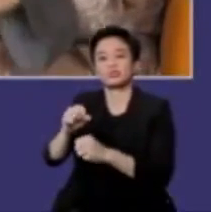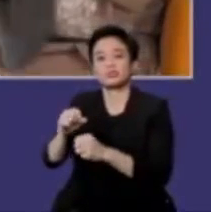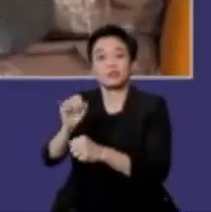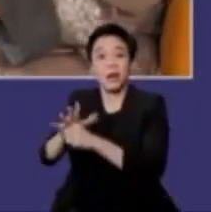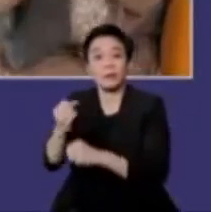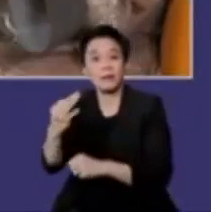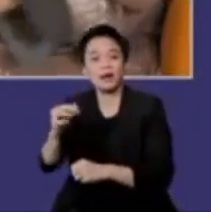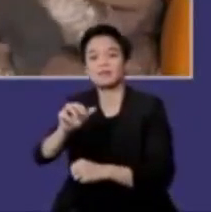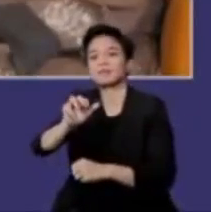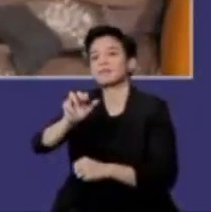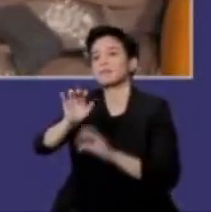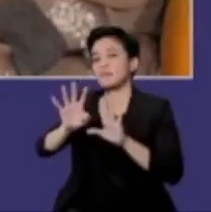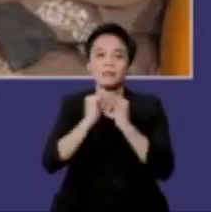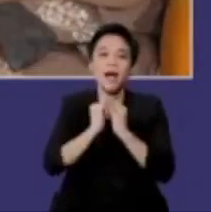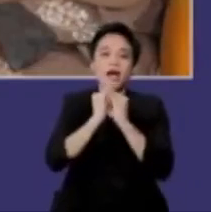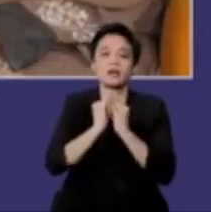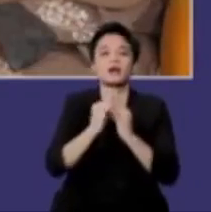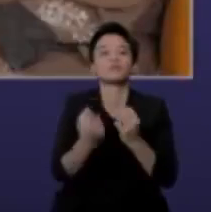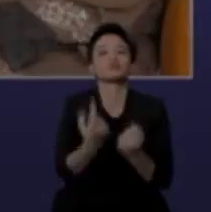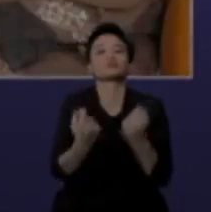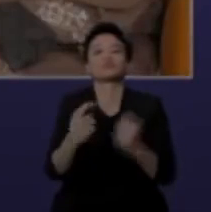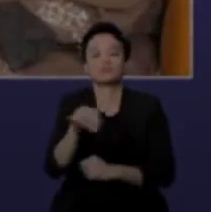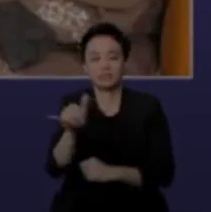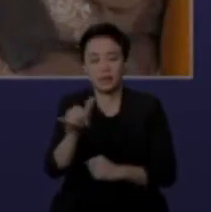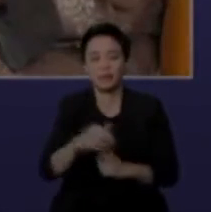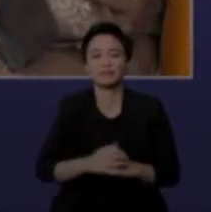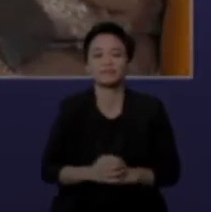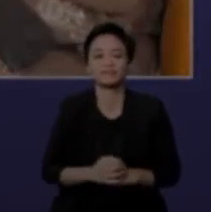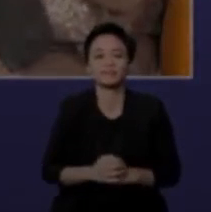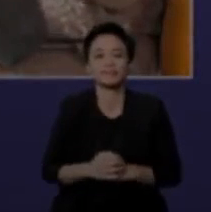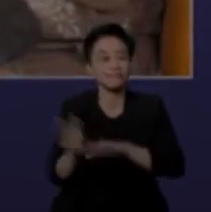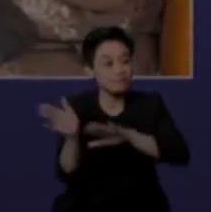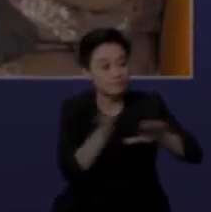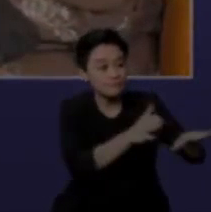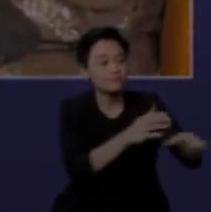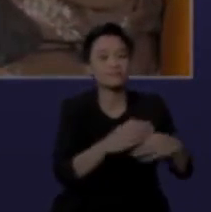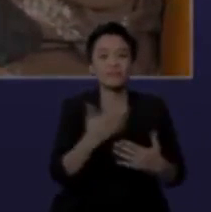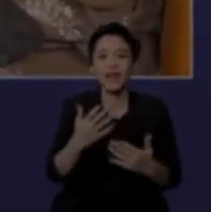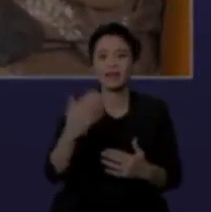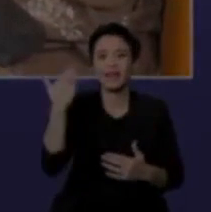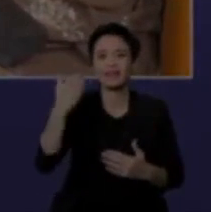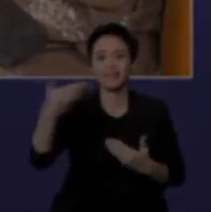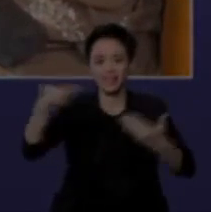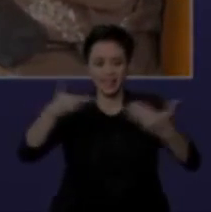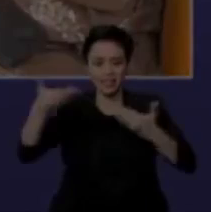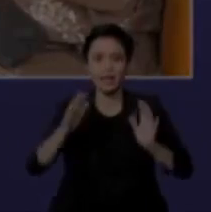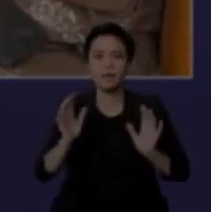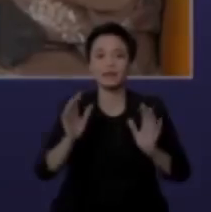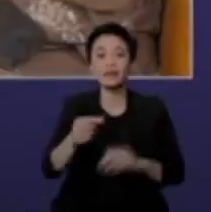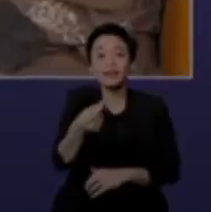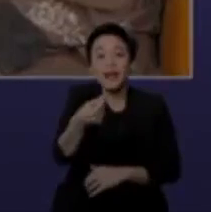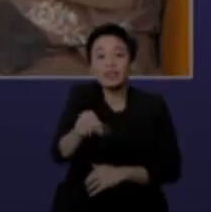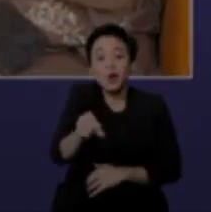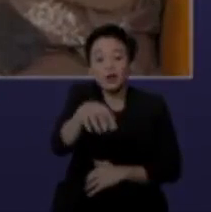nanti detail masing-masing ya kita akan bedah habis selanjutnya nah yang pertama ingin kita bahas adalah tadi kita sering yang banyak dipertanyakan Idol masalah Cluster